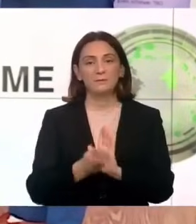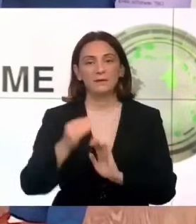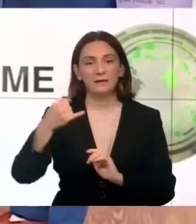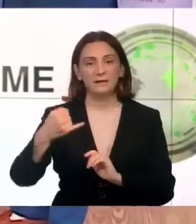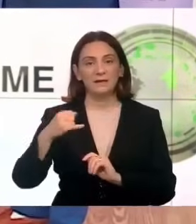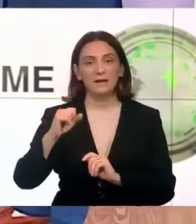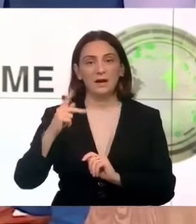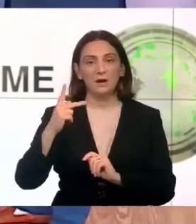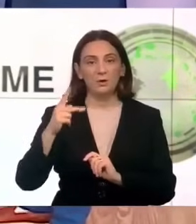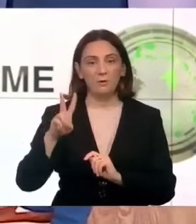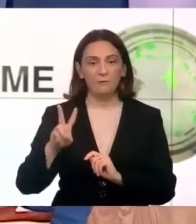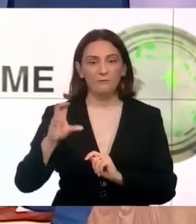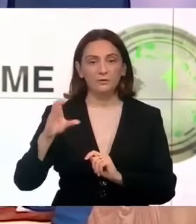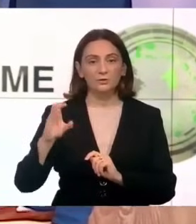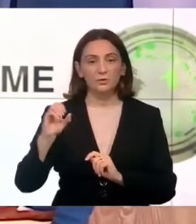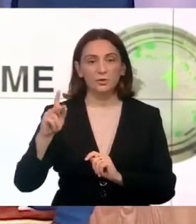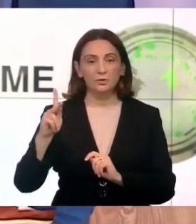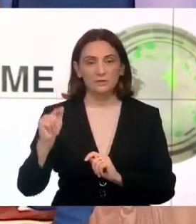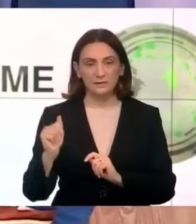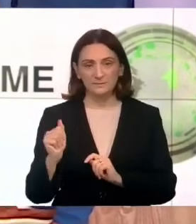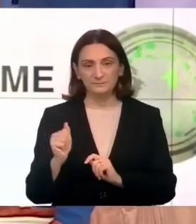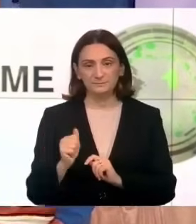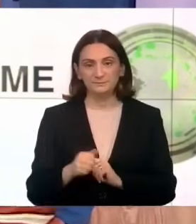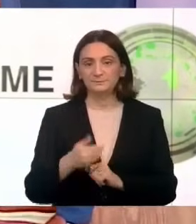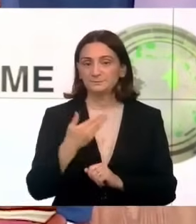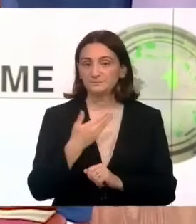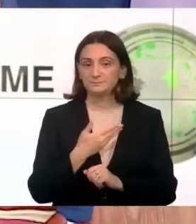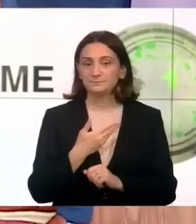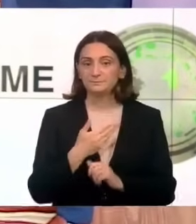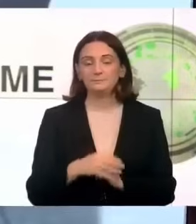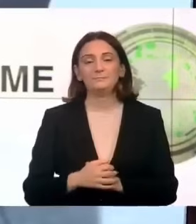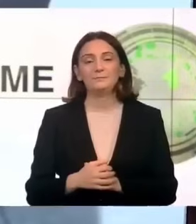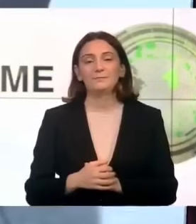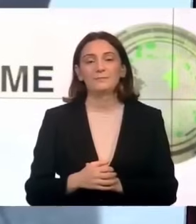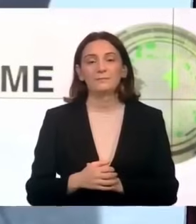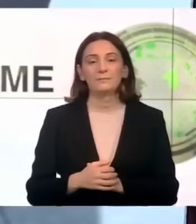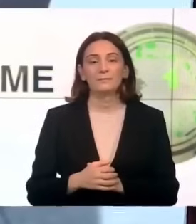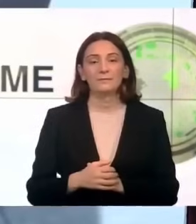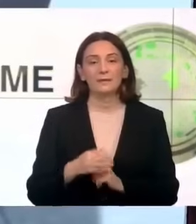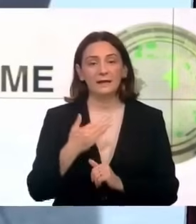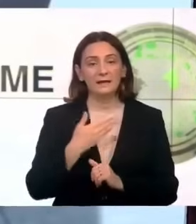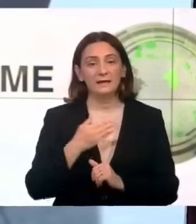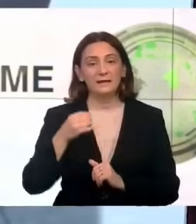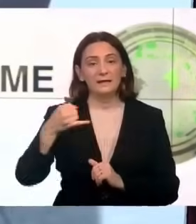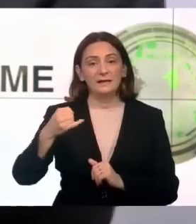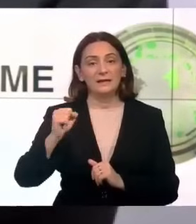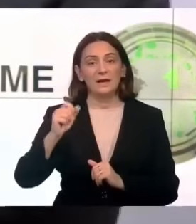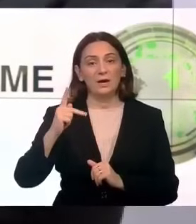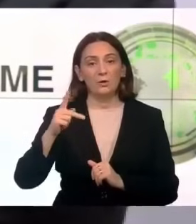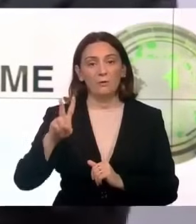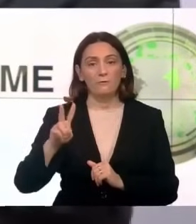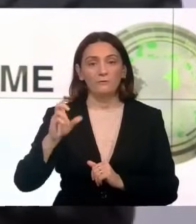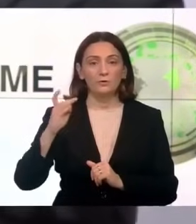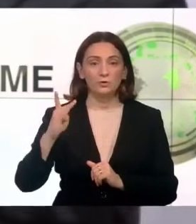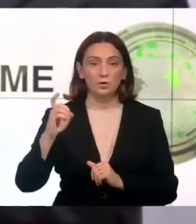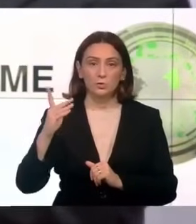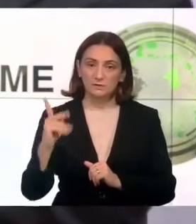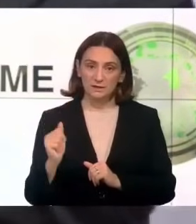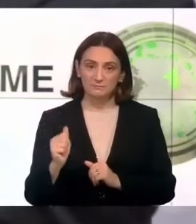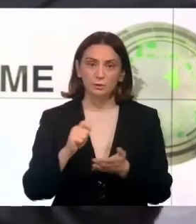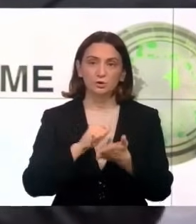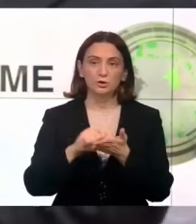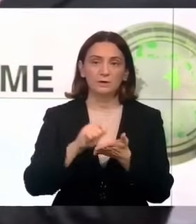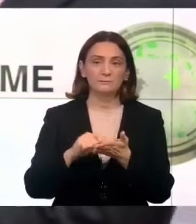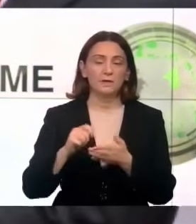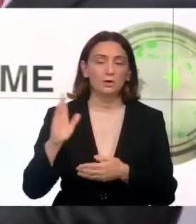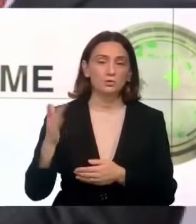Çmimi Jakov Coca që u akordua për herë të parë vitin e kaluar në 100 vjetorin e lindjes së shkrimtarit do të jetë tashmë një çmim i përvitshëm